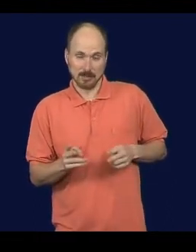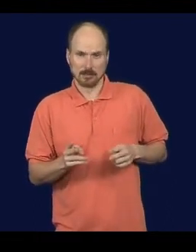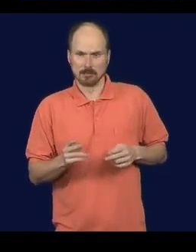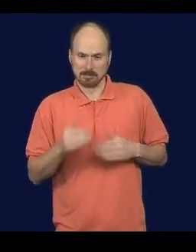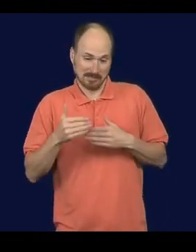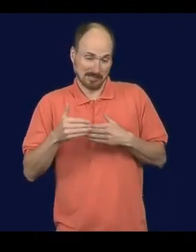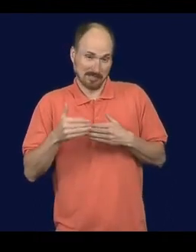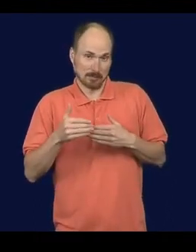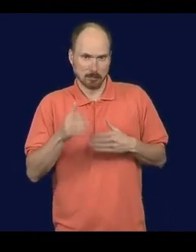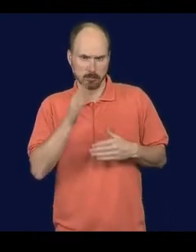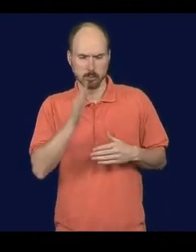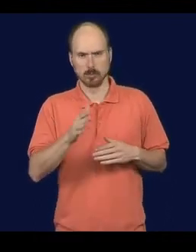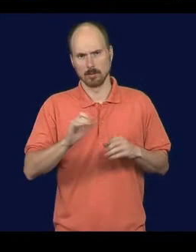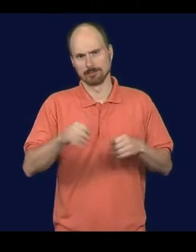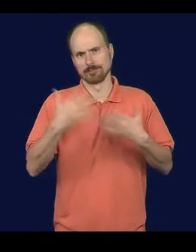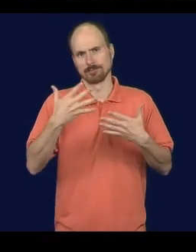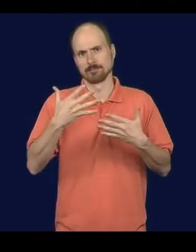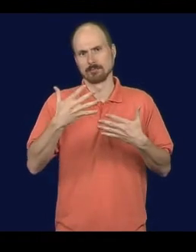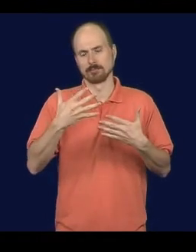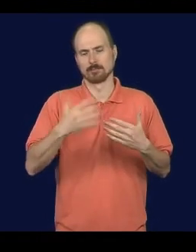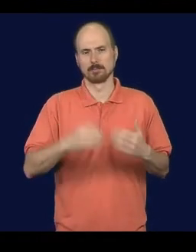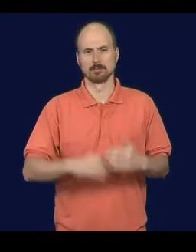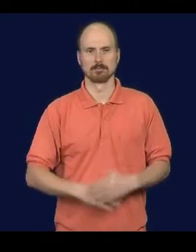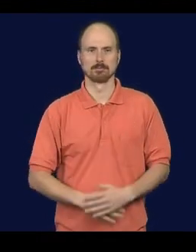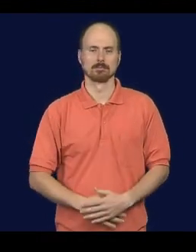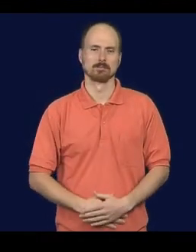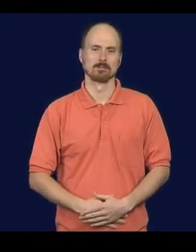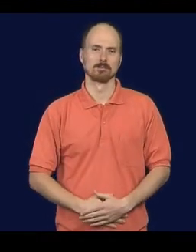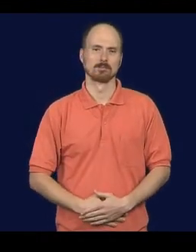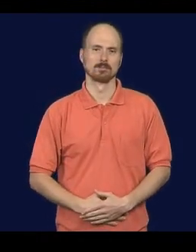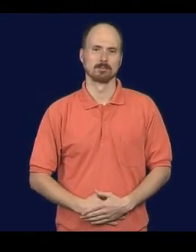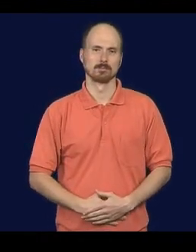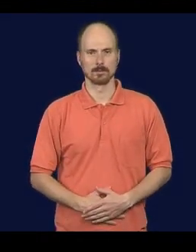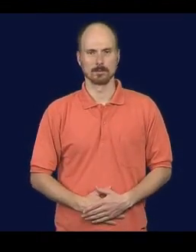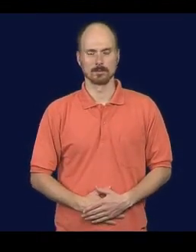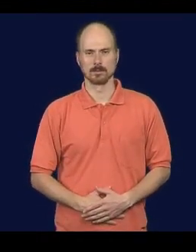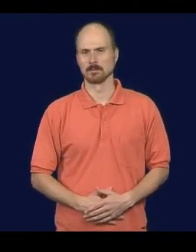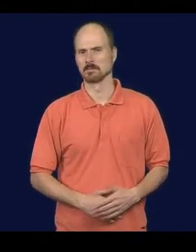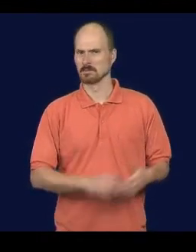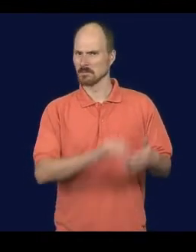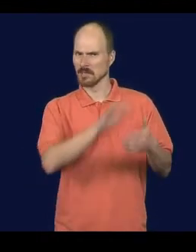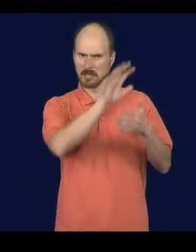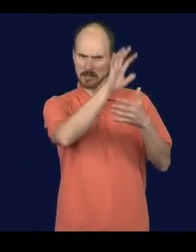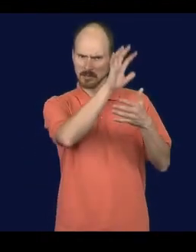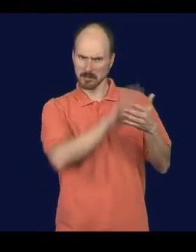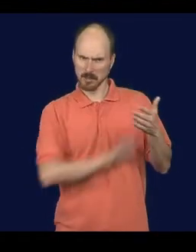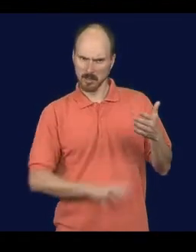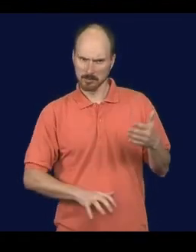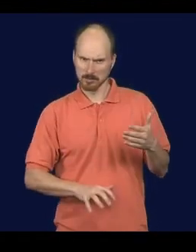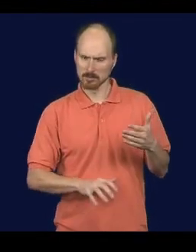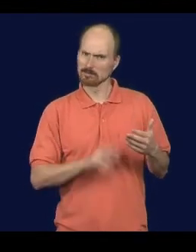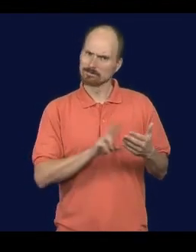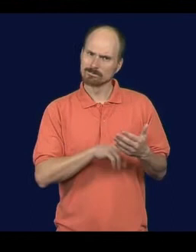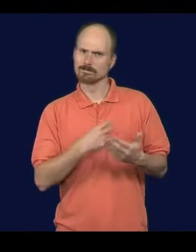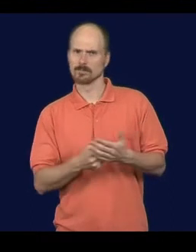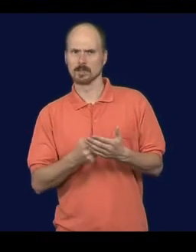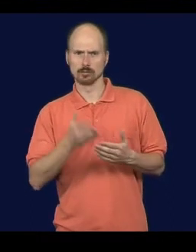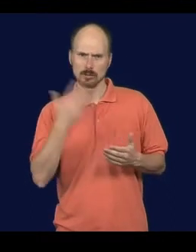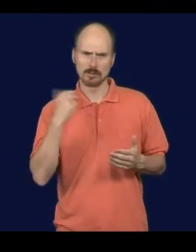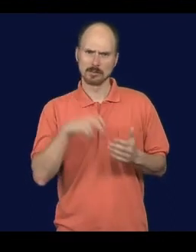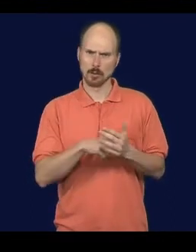je tím napojený. Ano, tak Antely je napojená na vlastně Google kalendář, který máte přímo v